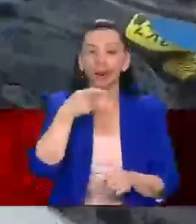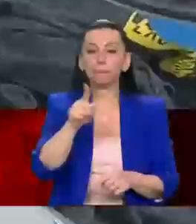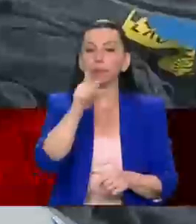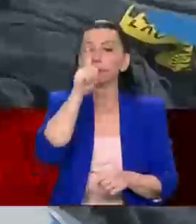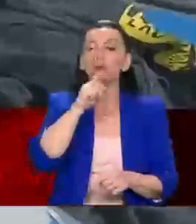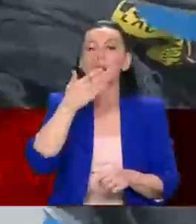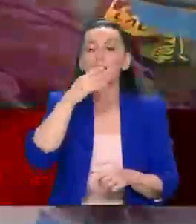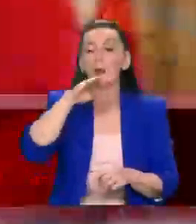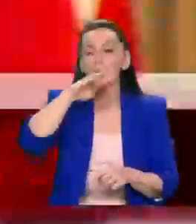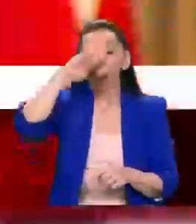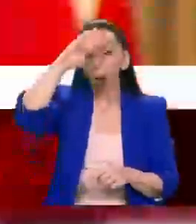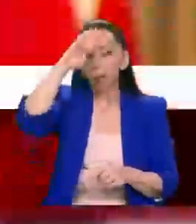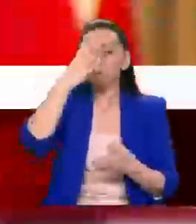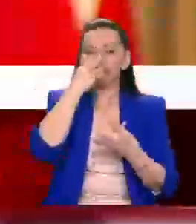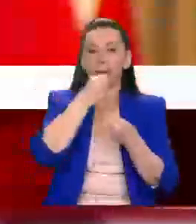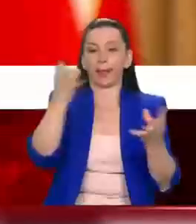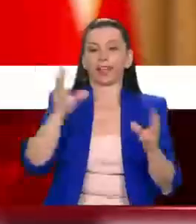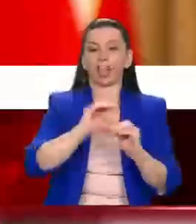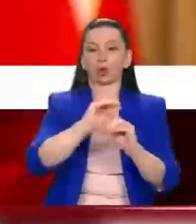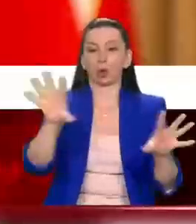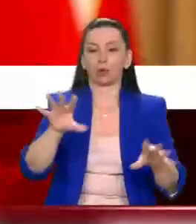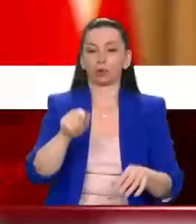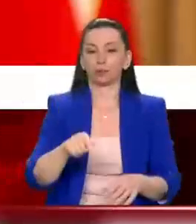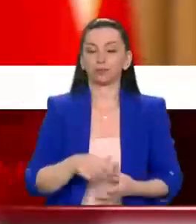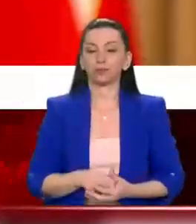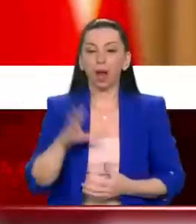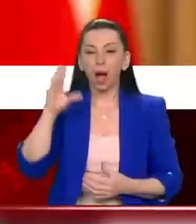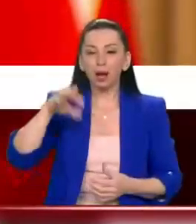bayram ikramiyesi de alacak. AK Parti olarak bir an önce